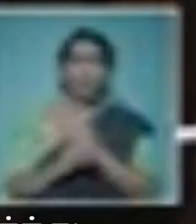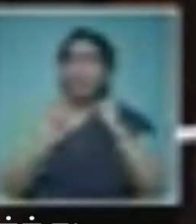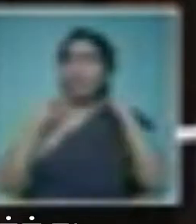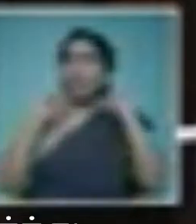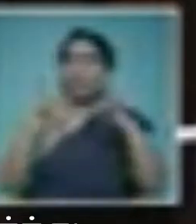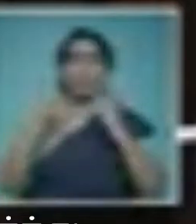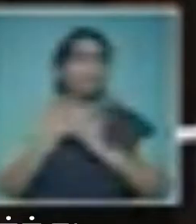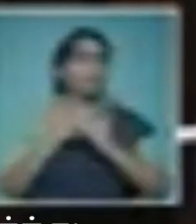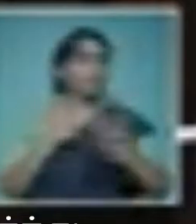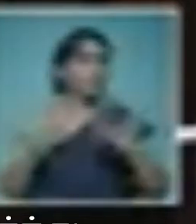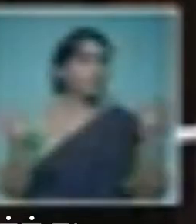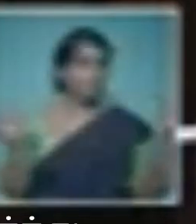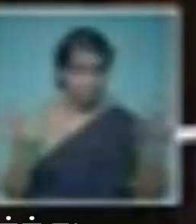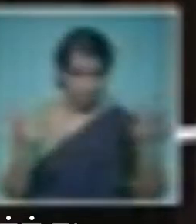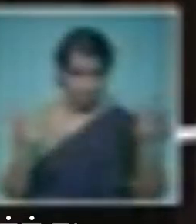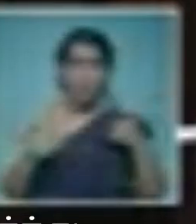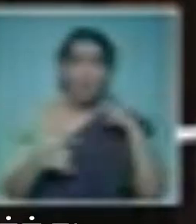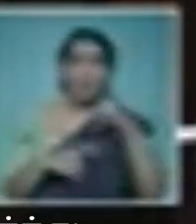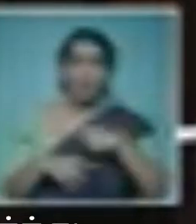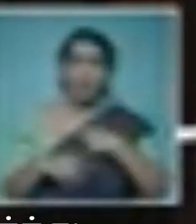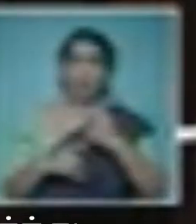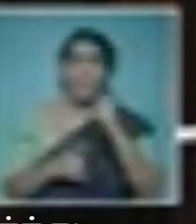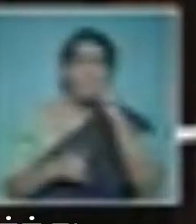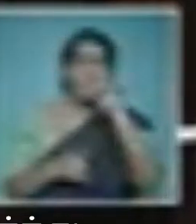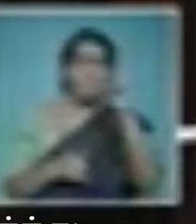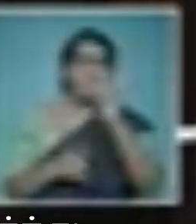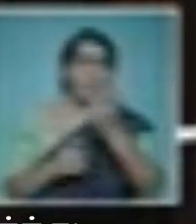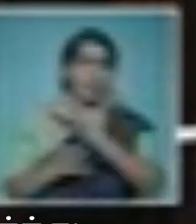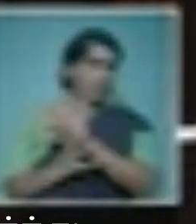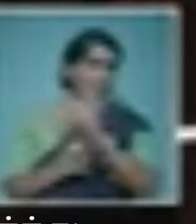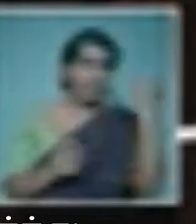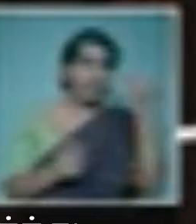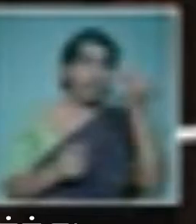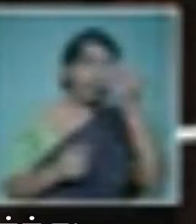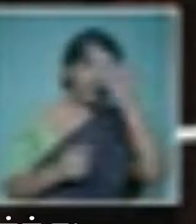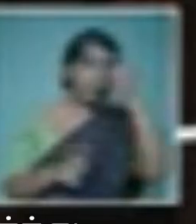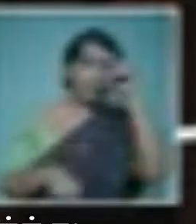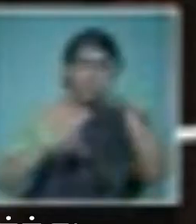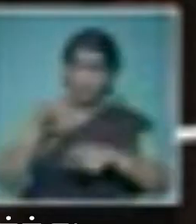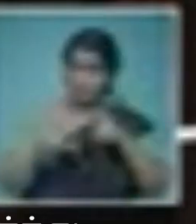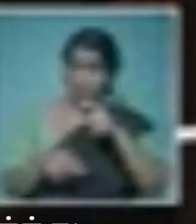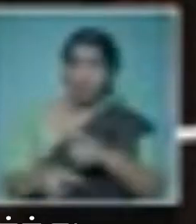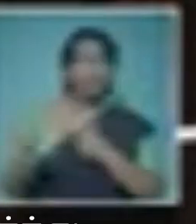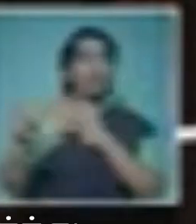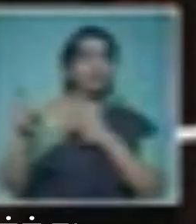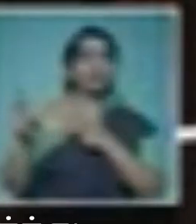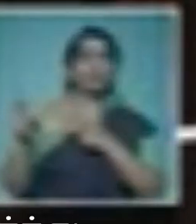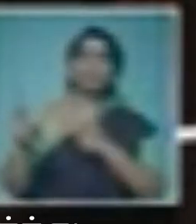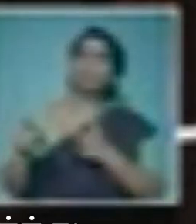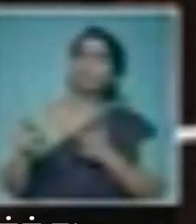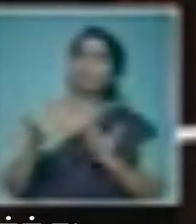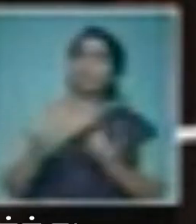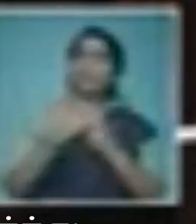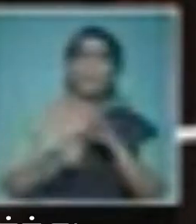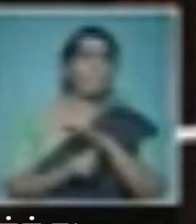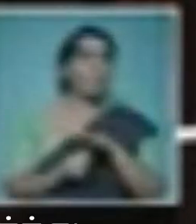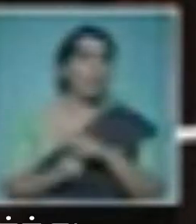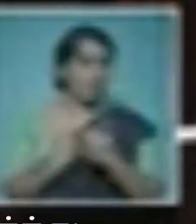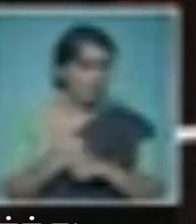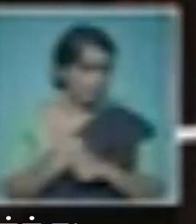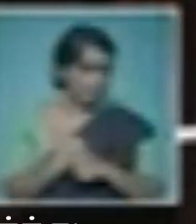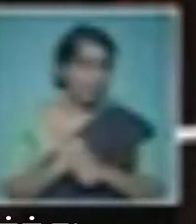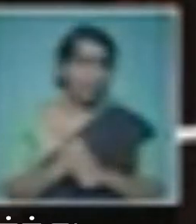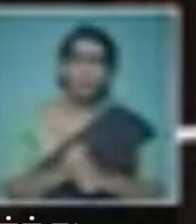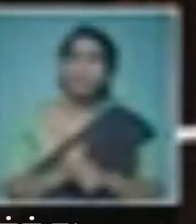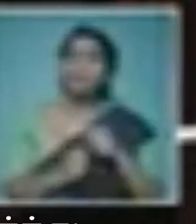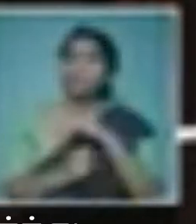இருந்த பேனாவை தூக்கி எறிந்து தமிழ் இளைஞர்கள் ஆயுதம் ஏந்தி ஒரு போராட வேண்டிய ஒரு நிலை வந்தது. இன்றும் கூட எதிர்வரும் வாரத்திலே